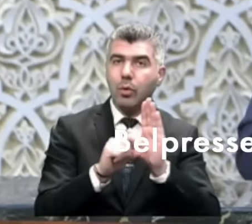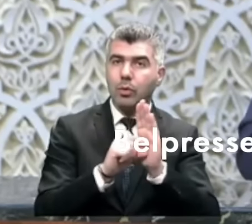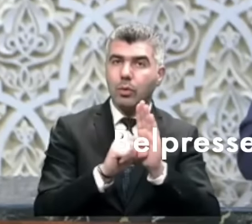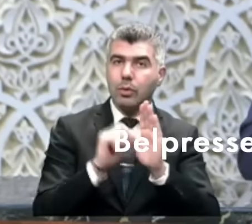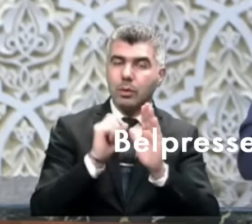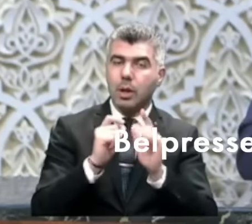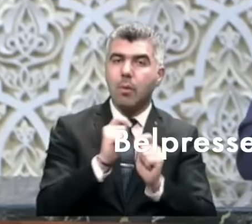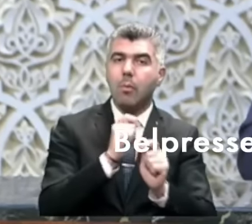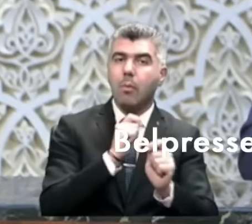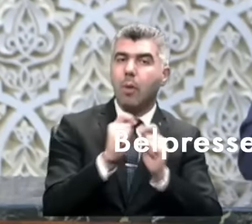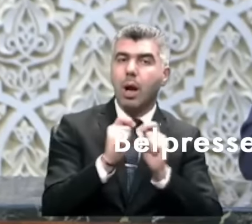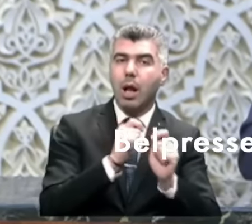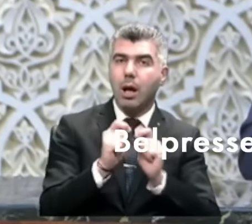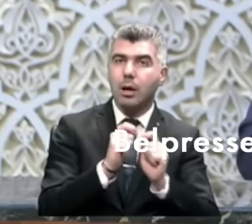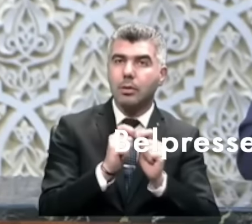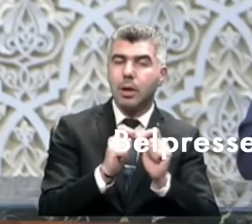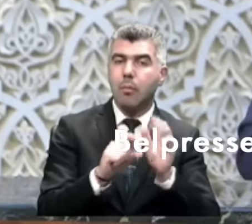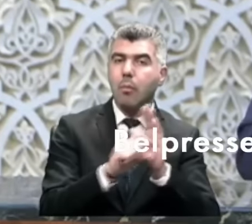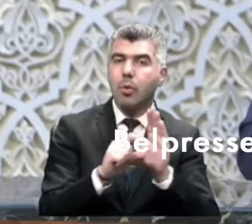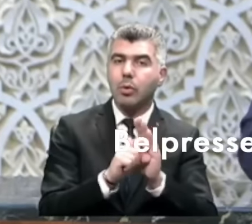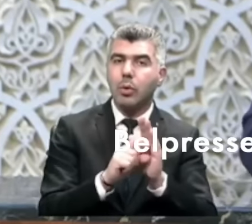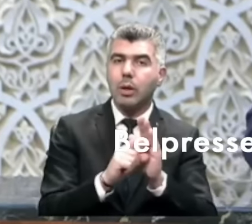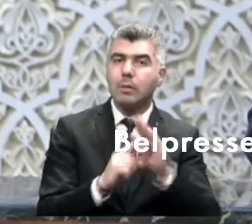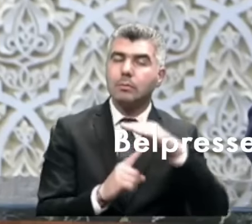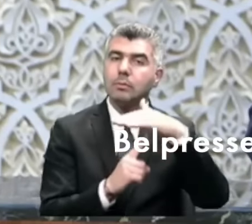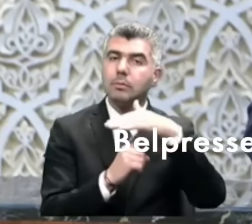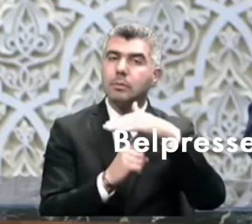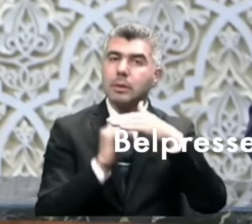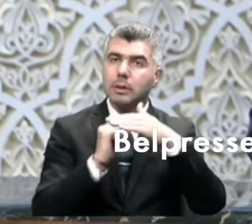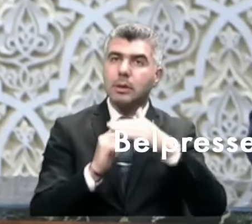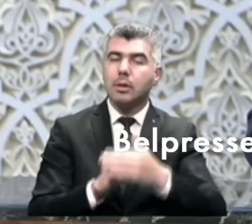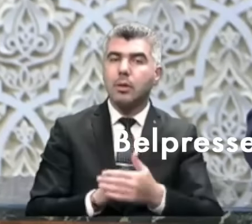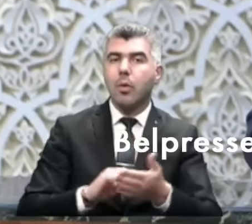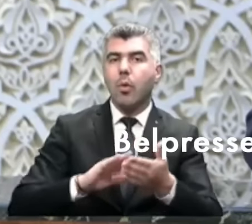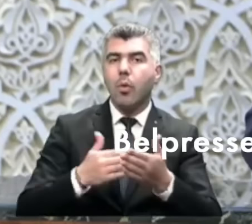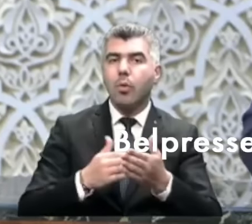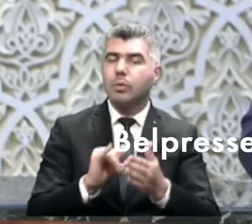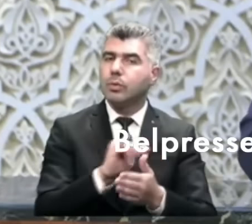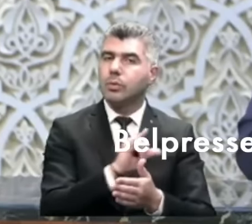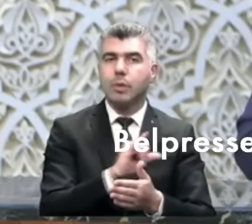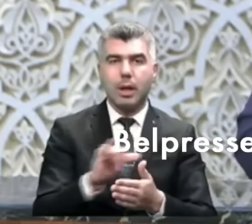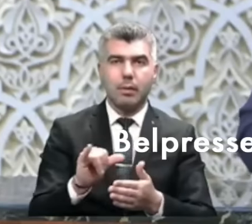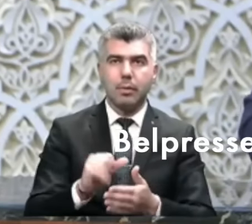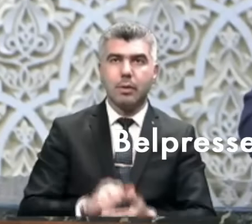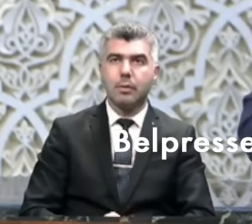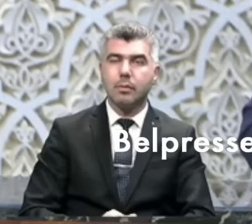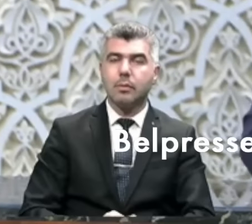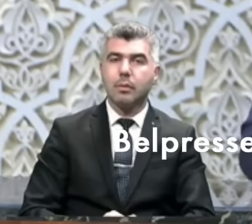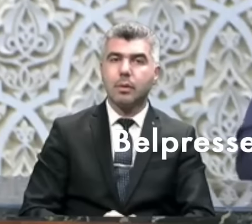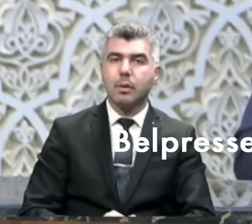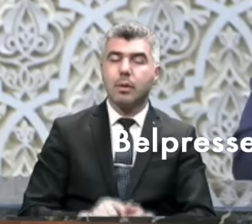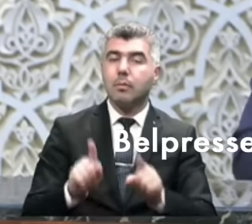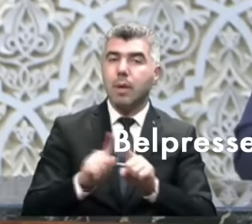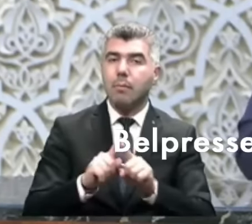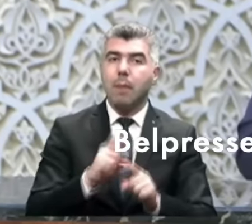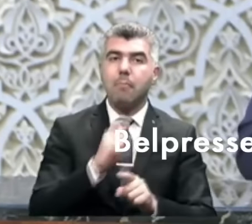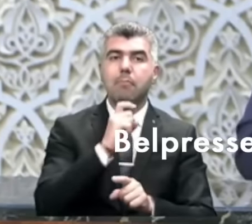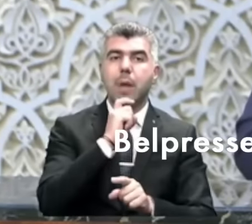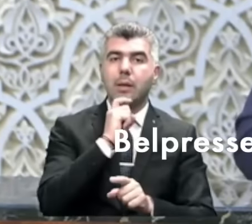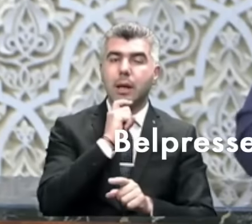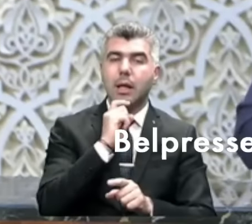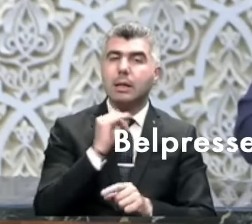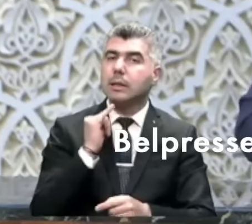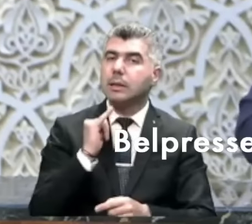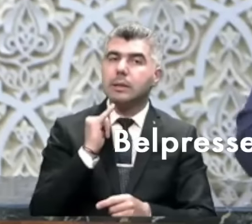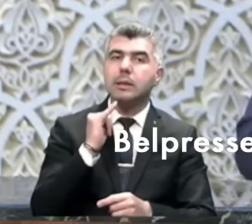او النقاش المرتبط بموضوع طلب تنول الكلمه استنفذ مطلبه ولكن على ما يبدو انه لا يزال يير